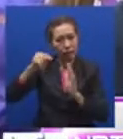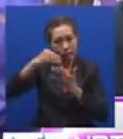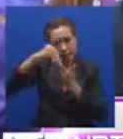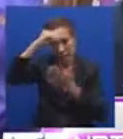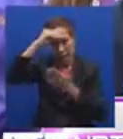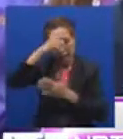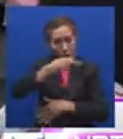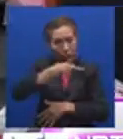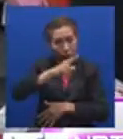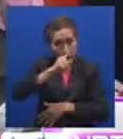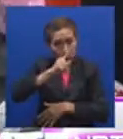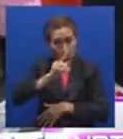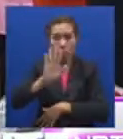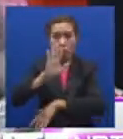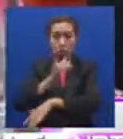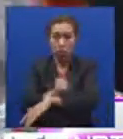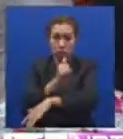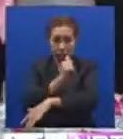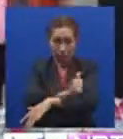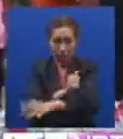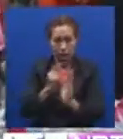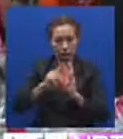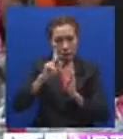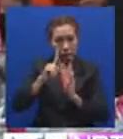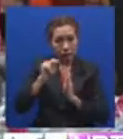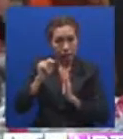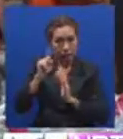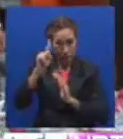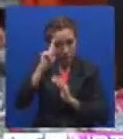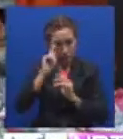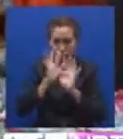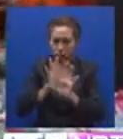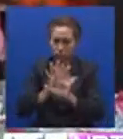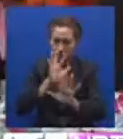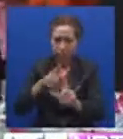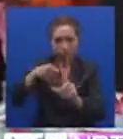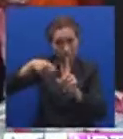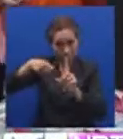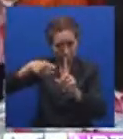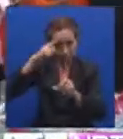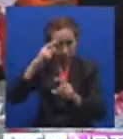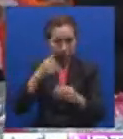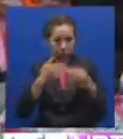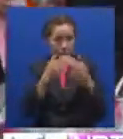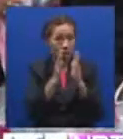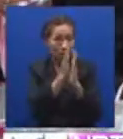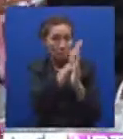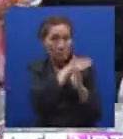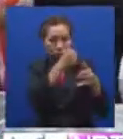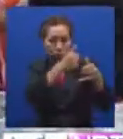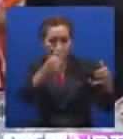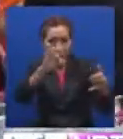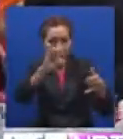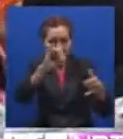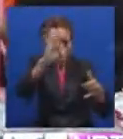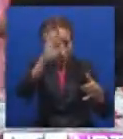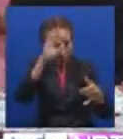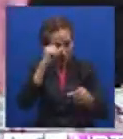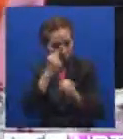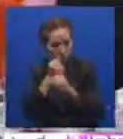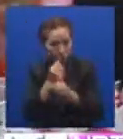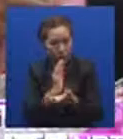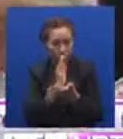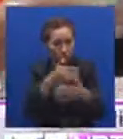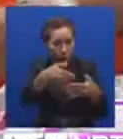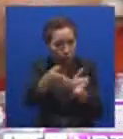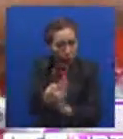ประถมศึกษาพระนครศรีอยุธยาเขต 1กว่า 1,000คนร่วมทำบุญตักบาตรพระสงฆ์ 89รูปเพื่อรำลึกถึงพระ